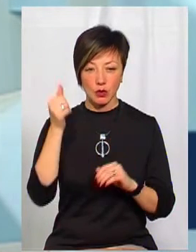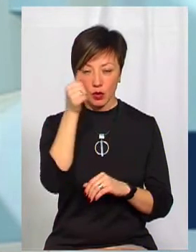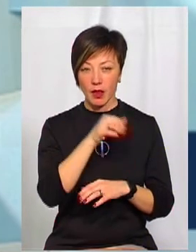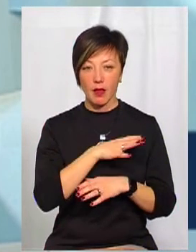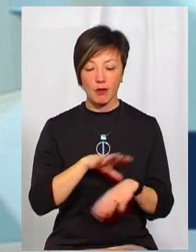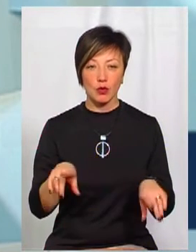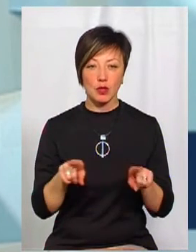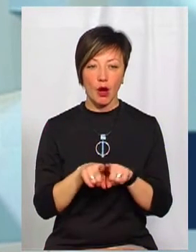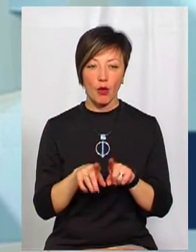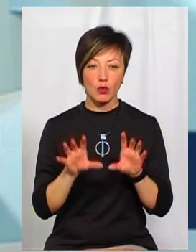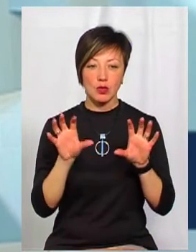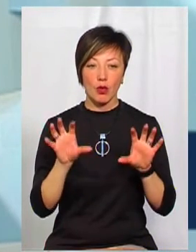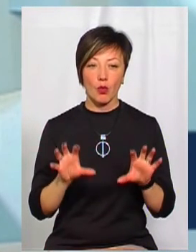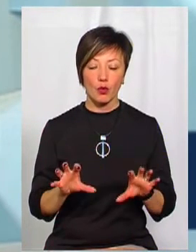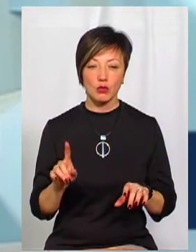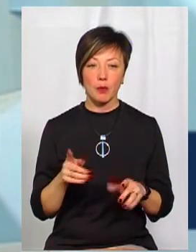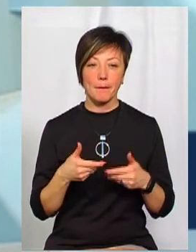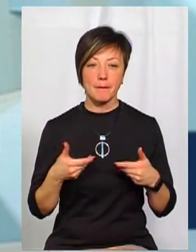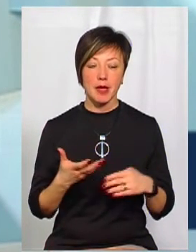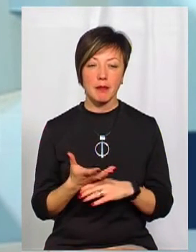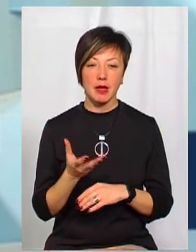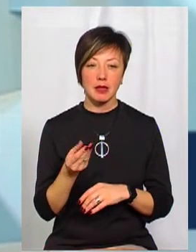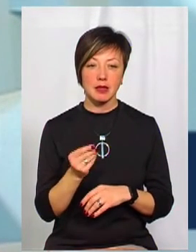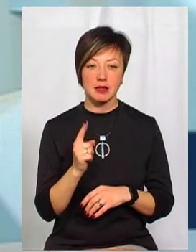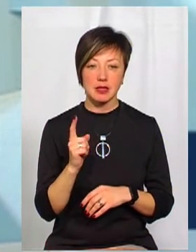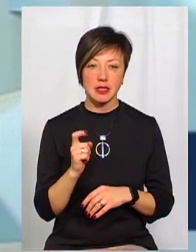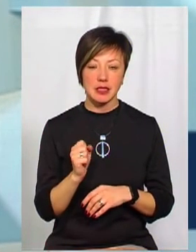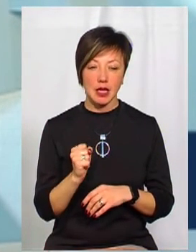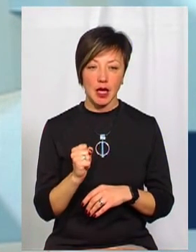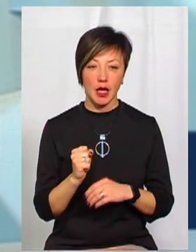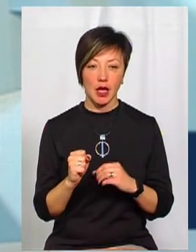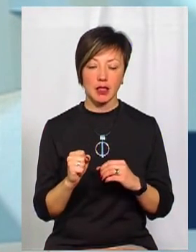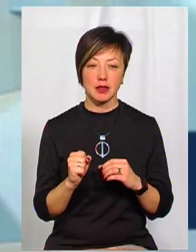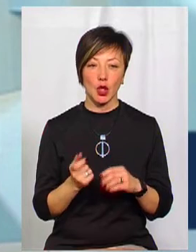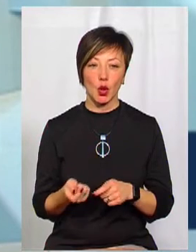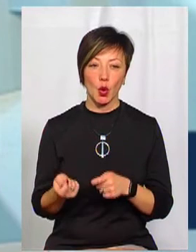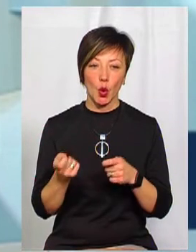не було такого закону, щоб ми платили за трубу.